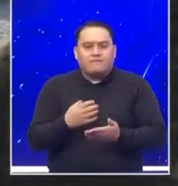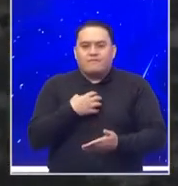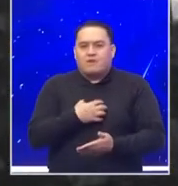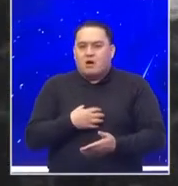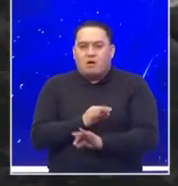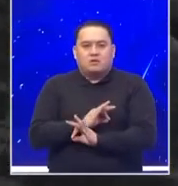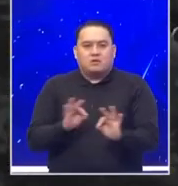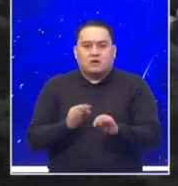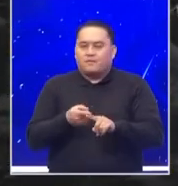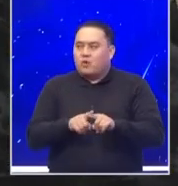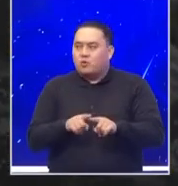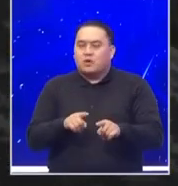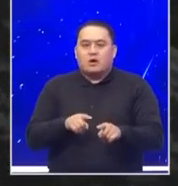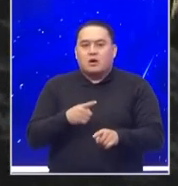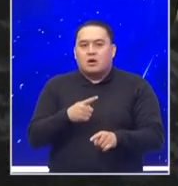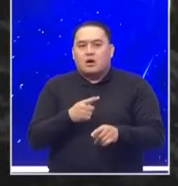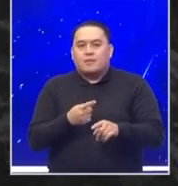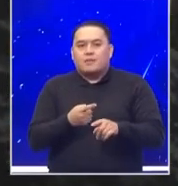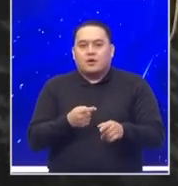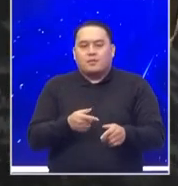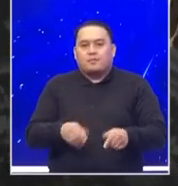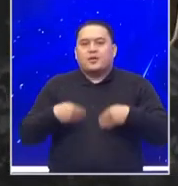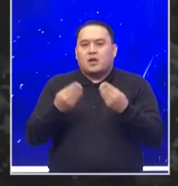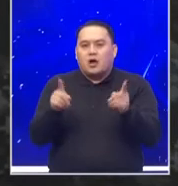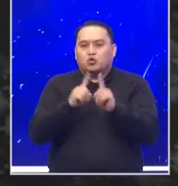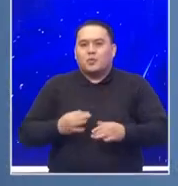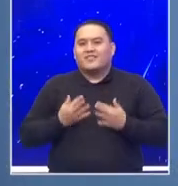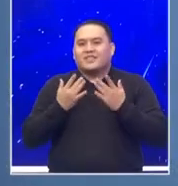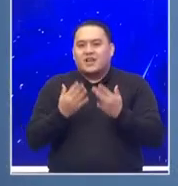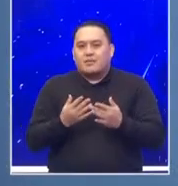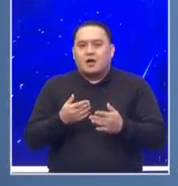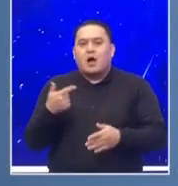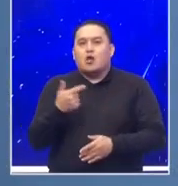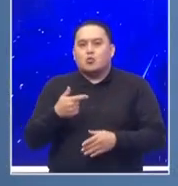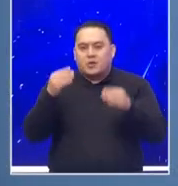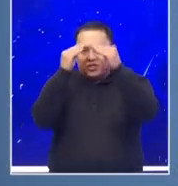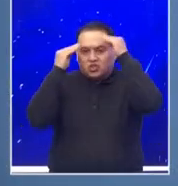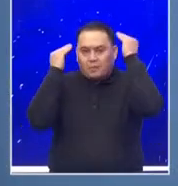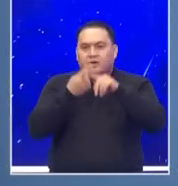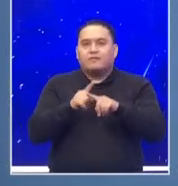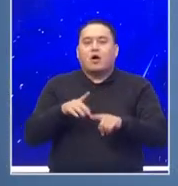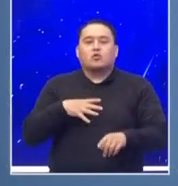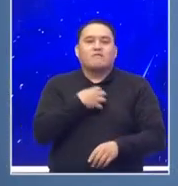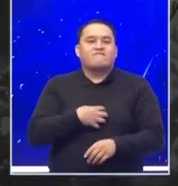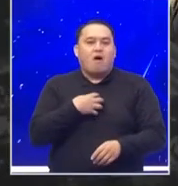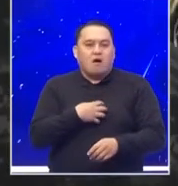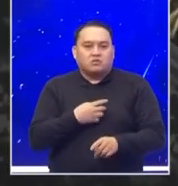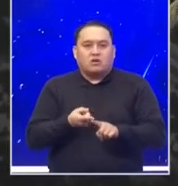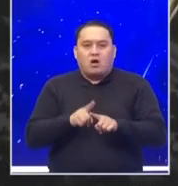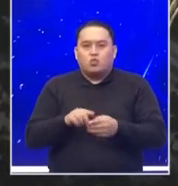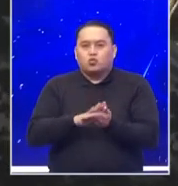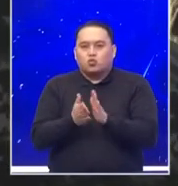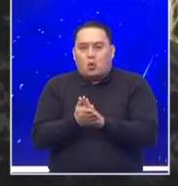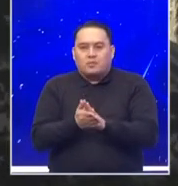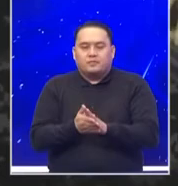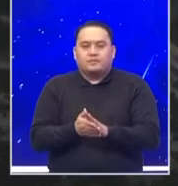элитных а значит к носящим голубые береты предъявляются особые требования и поэтому парашютная подготовка это одно из главных условий службы